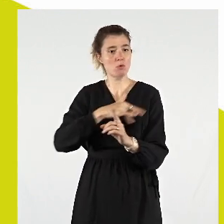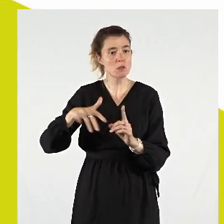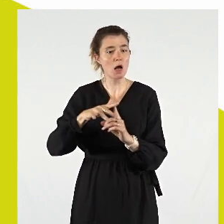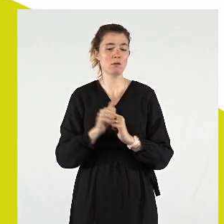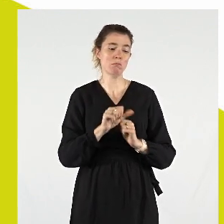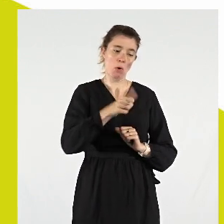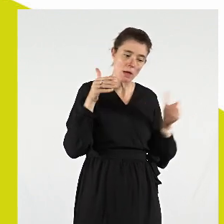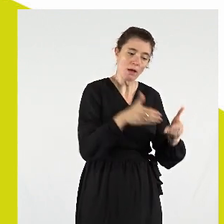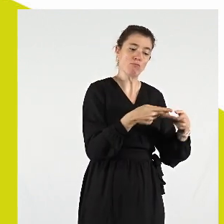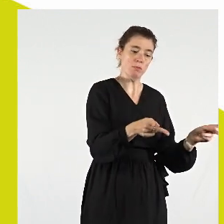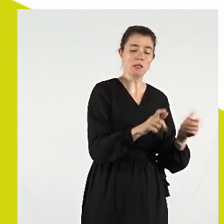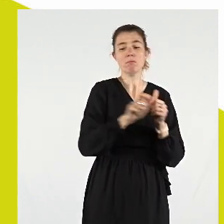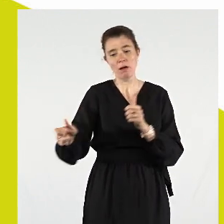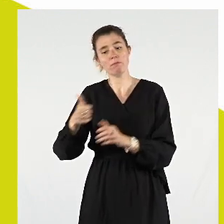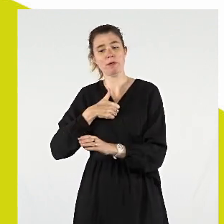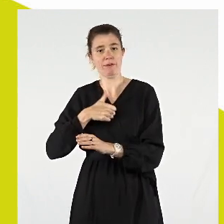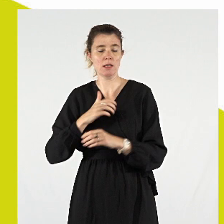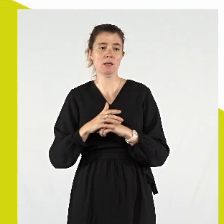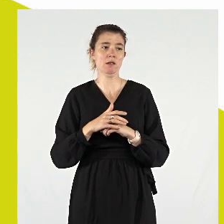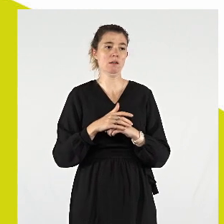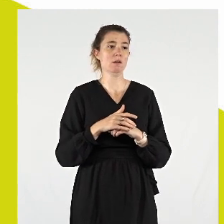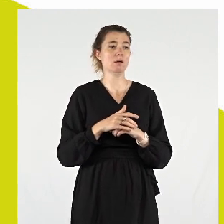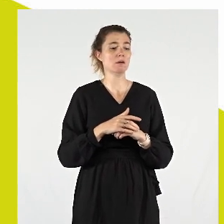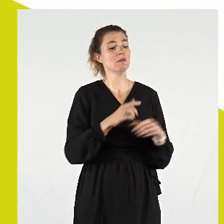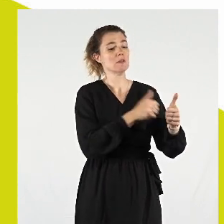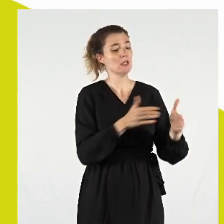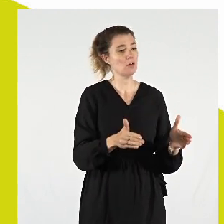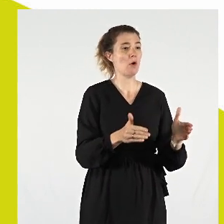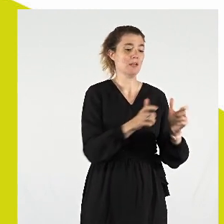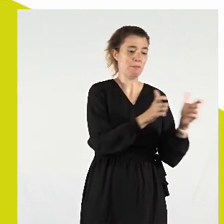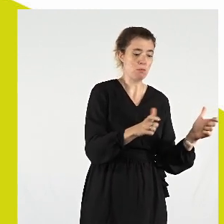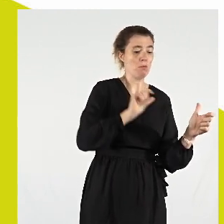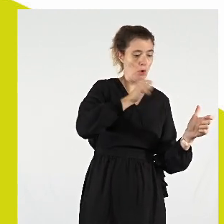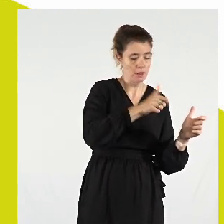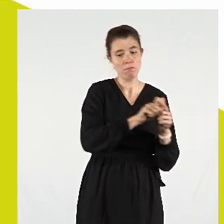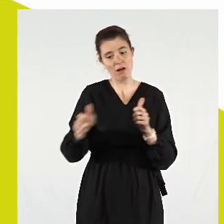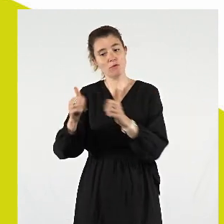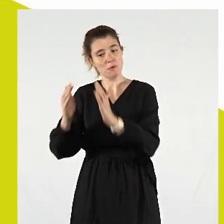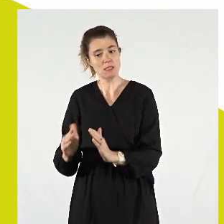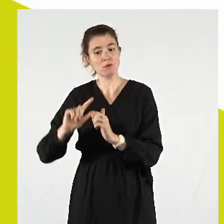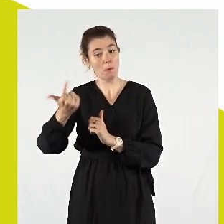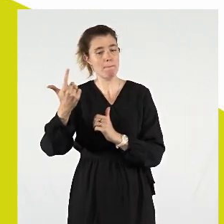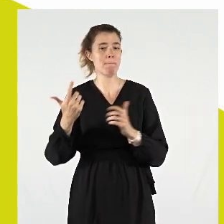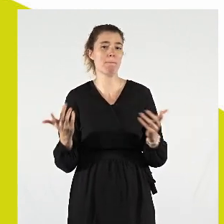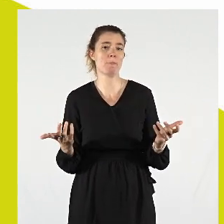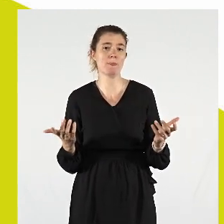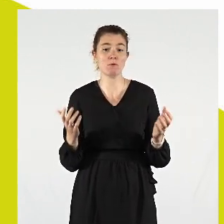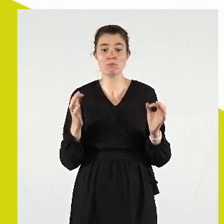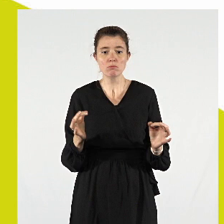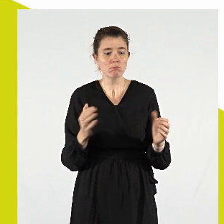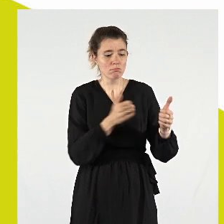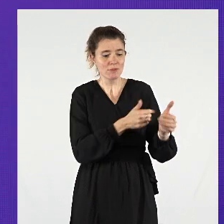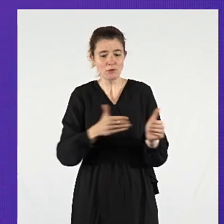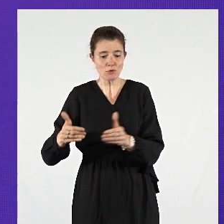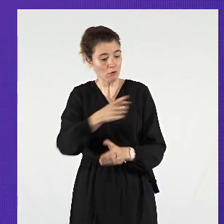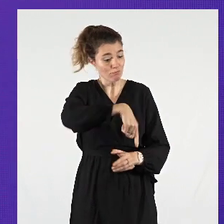d'abord avant le secteur privé, le secteur des établissements avant le secteur du domicile. Et donc du coup, les secteurs qui ont bénéficié de